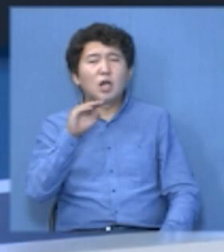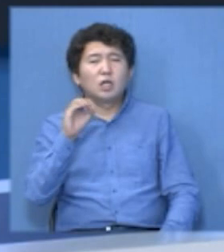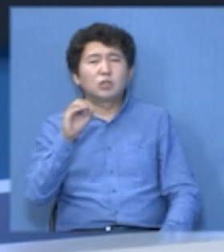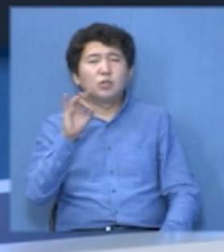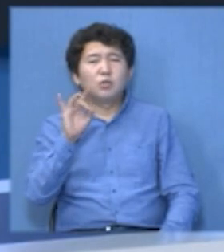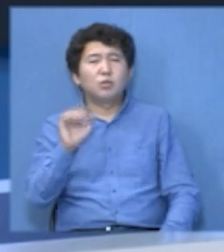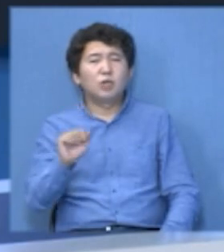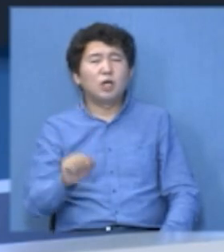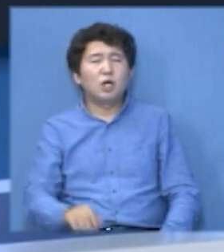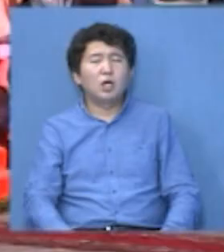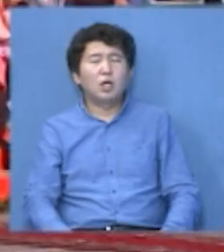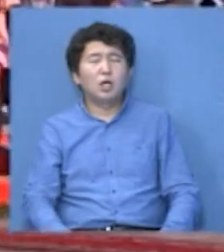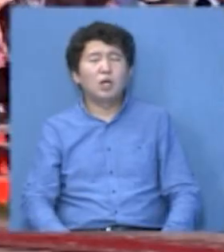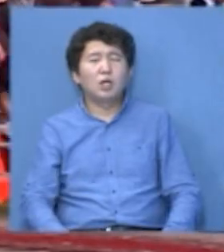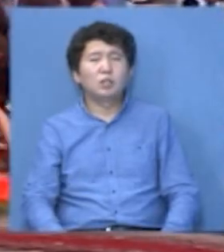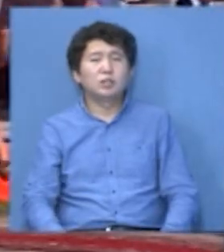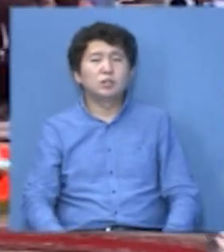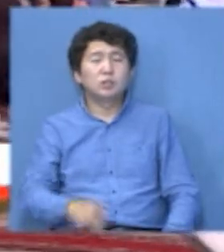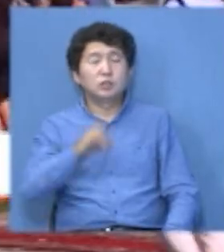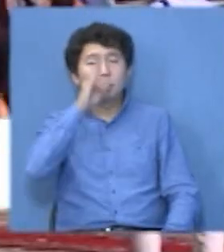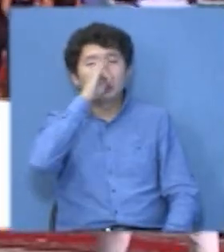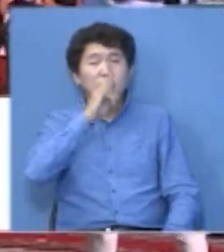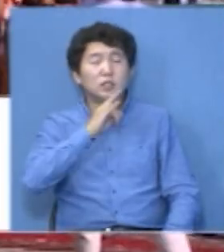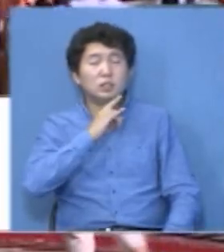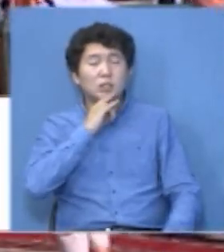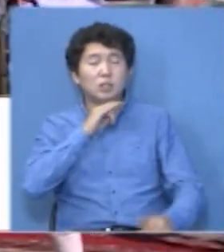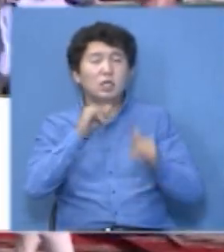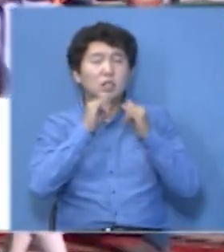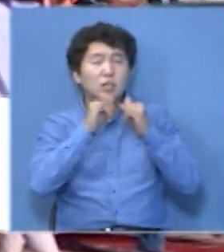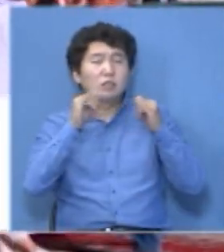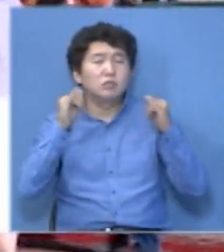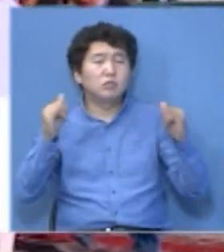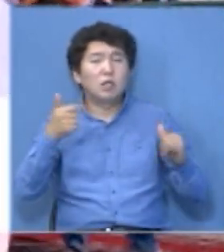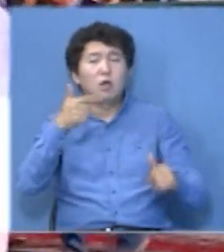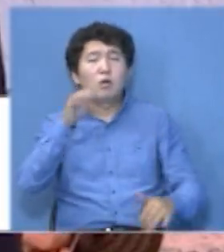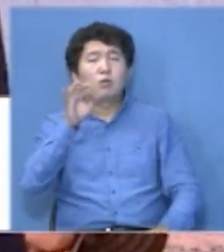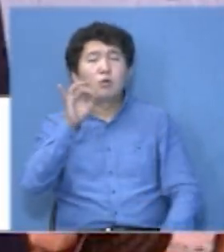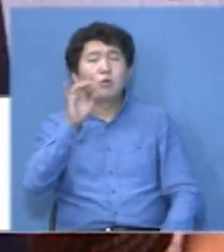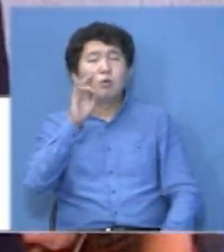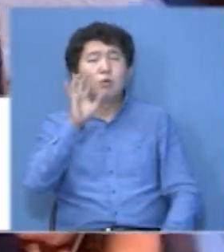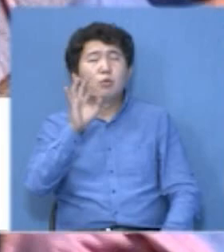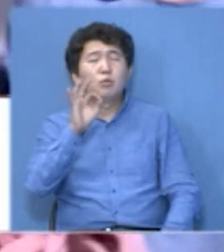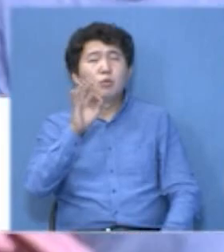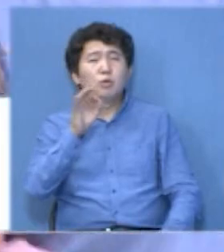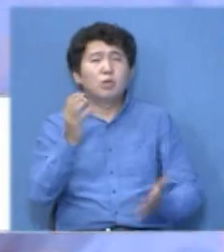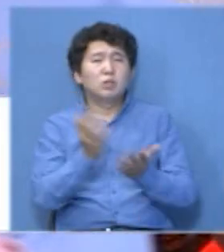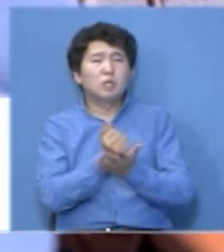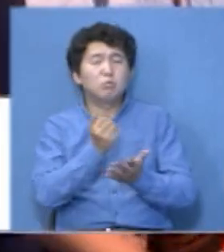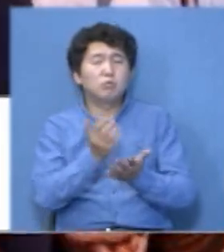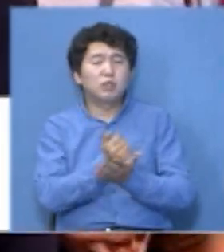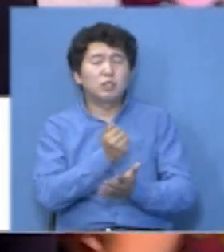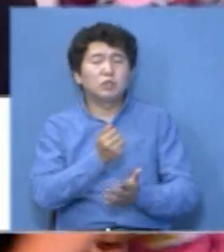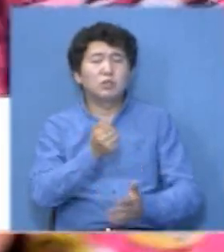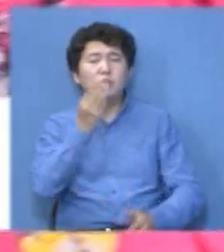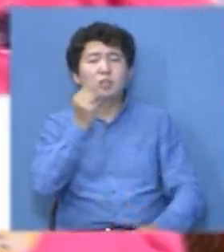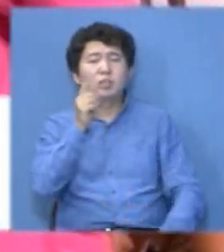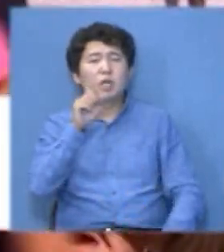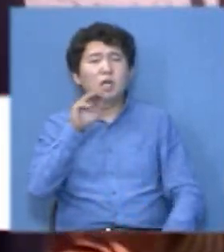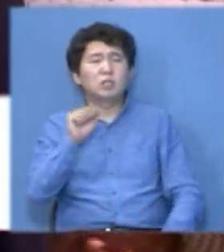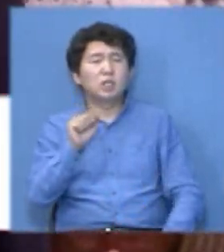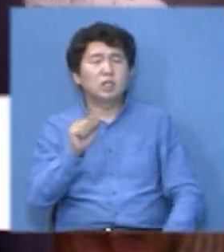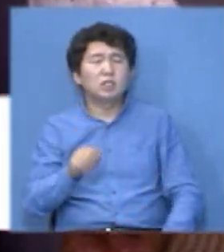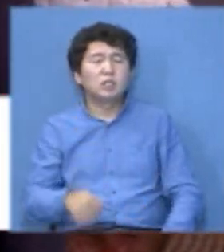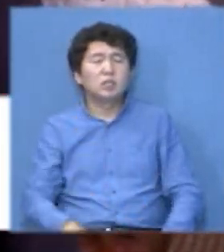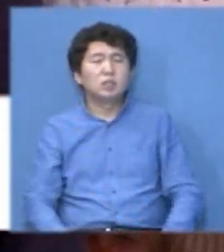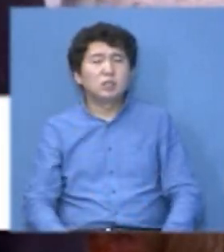моих коллег. В Казахстане стремительно развивается горнодобывающая отрасль. Глубоковский район является одним из крупных индустриальных